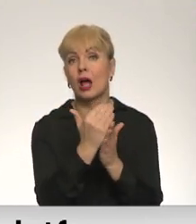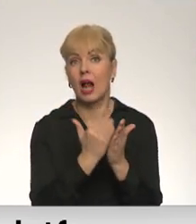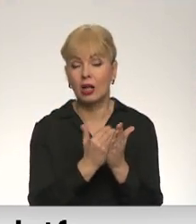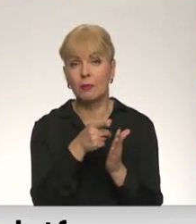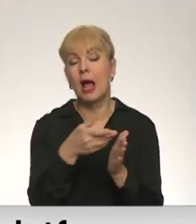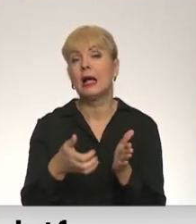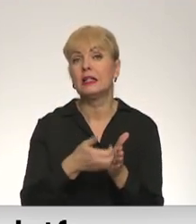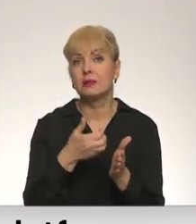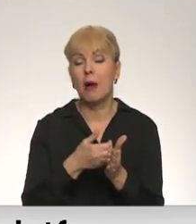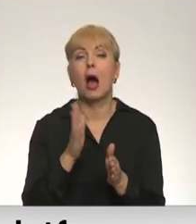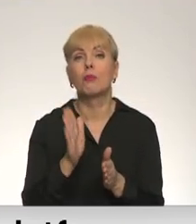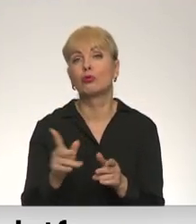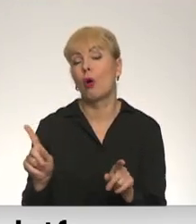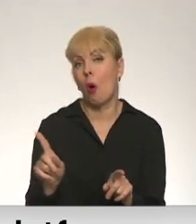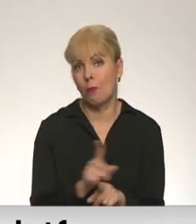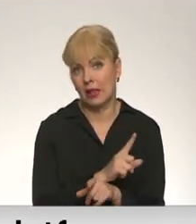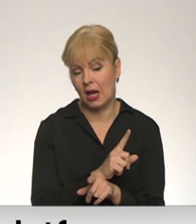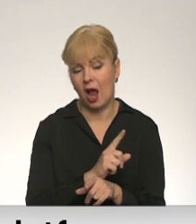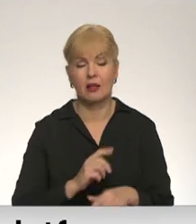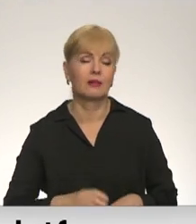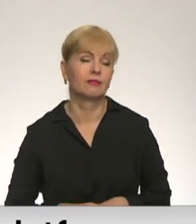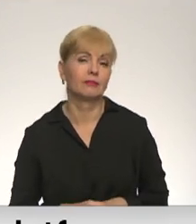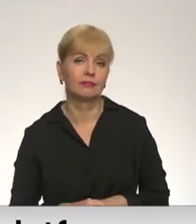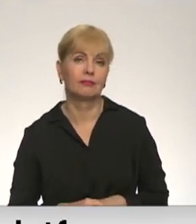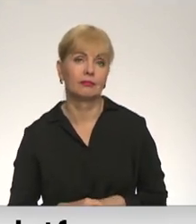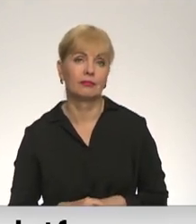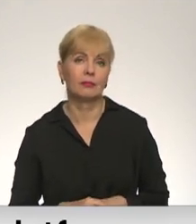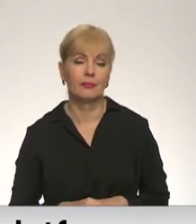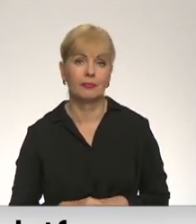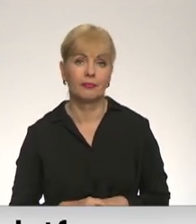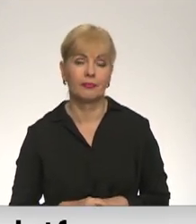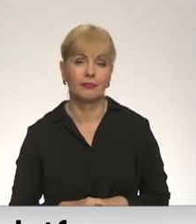izmantošana būšot obligāta. Tenis Bikovskis, Māris Justs, Vidzemes televīzija.